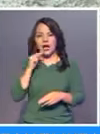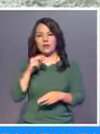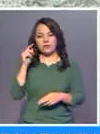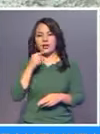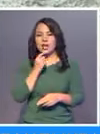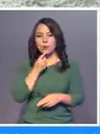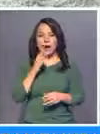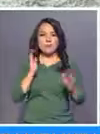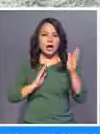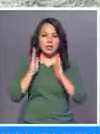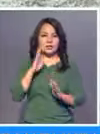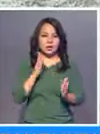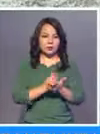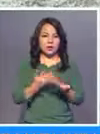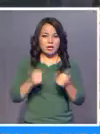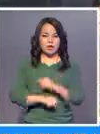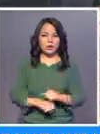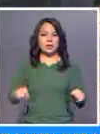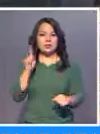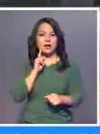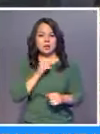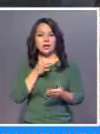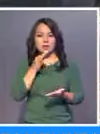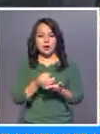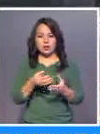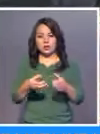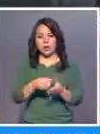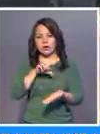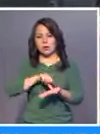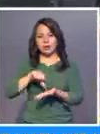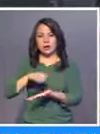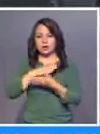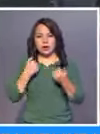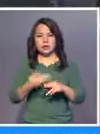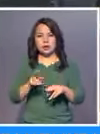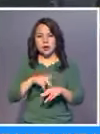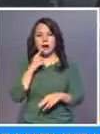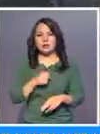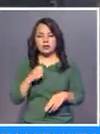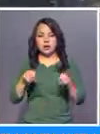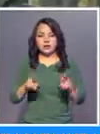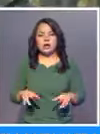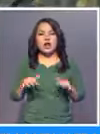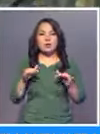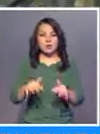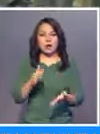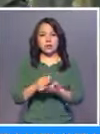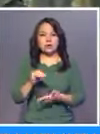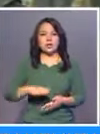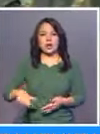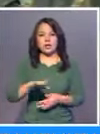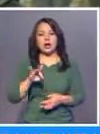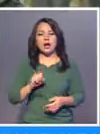филиппиндік, малайзиялықтар бар. Әзірге жарылысты ешқандай топ мойнына алған жоқ. Тай әскерлерінің сөзінше, шабуыл елдің